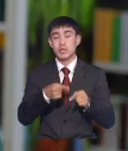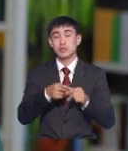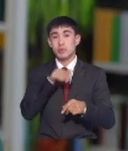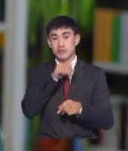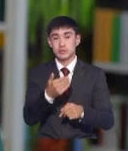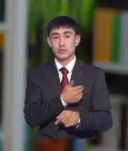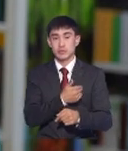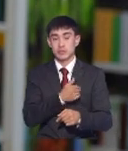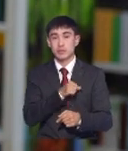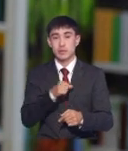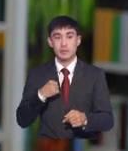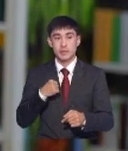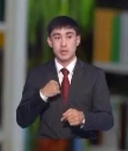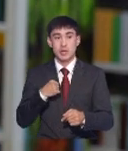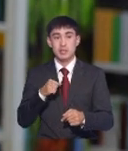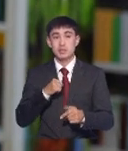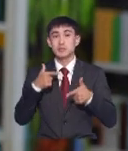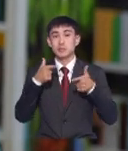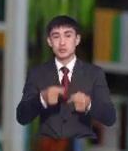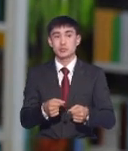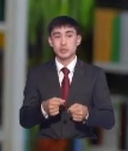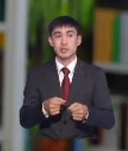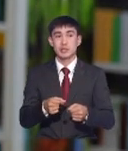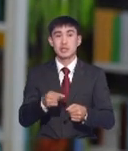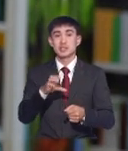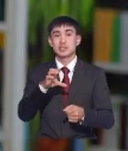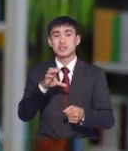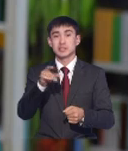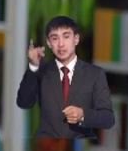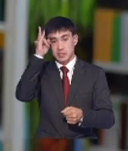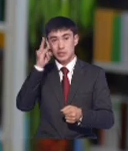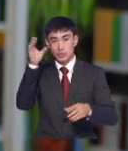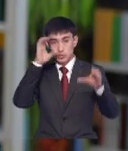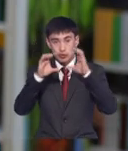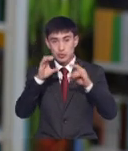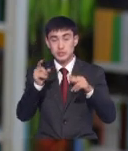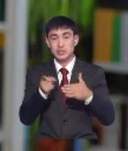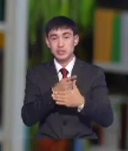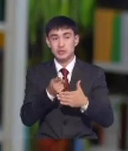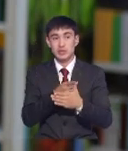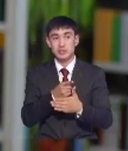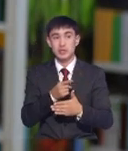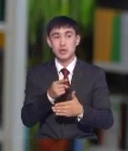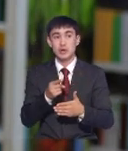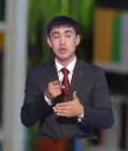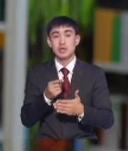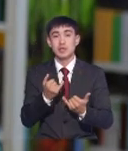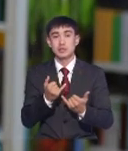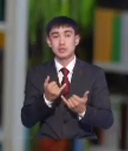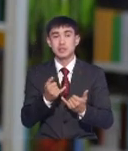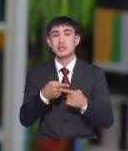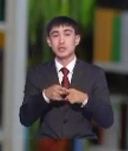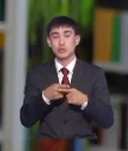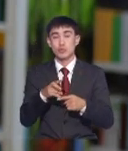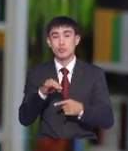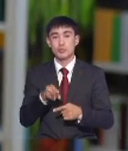профессию и я осознанно поступила в царка скую Куль просвет училище тогда она была училище данный момент она